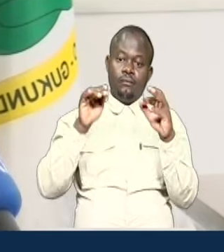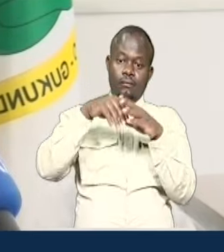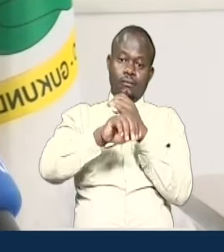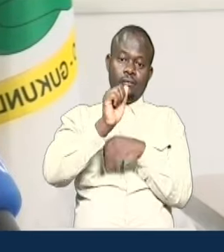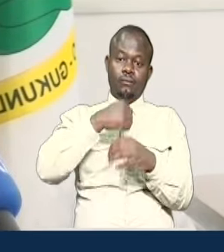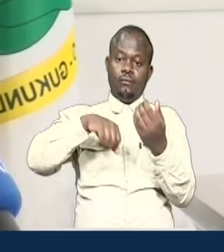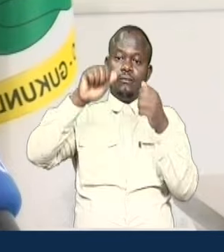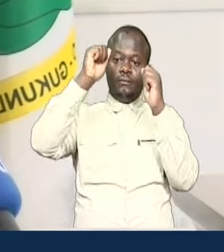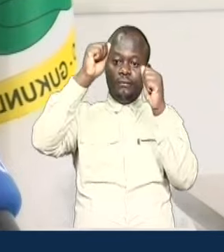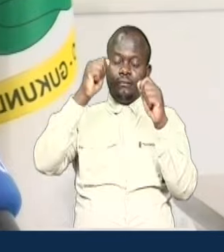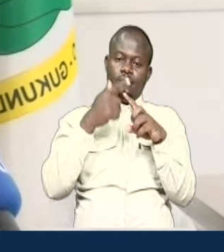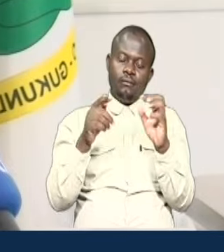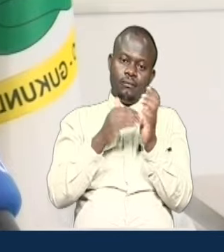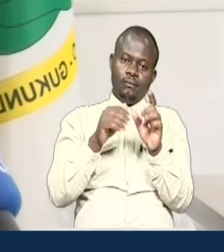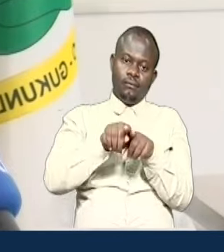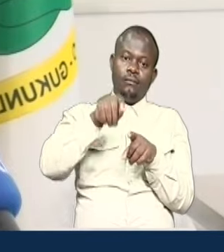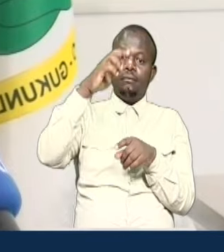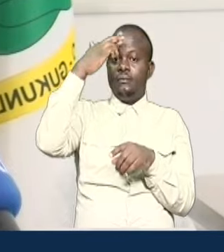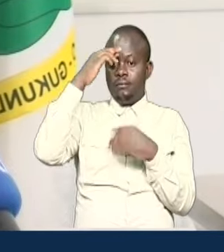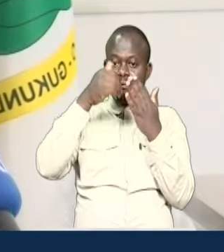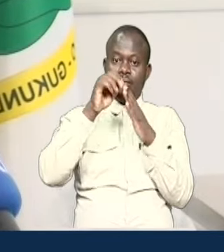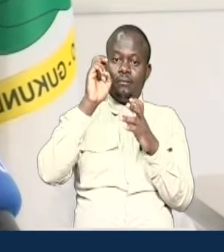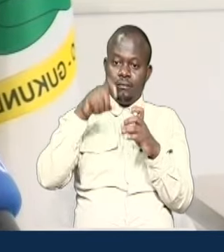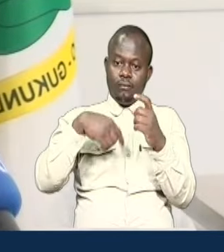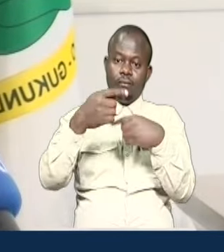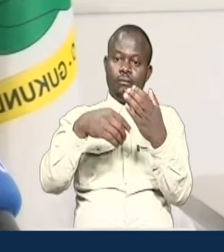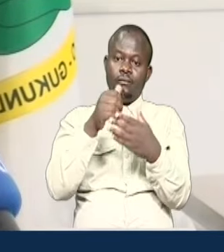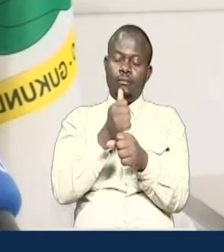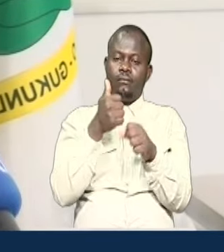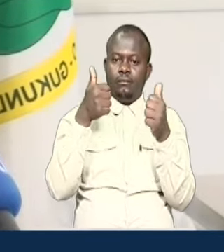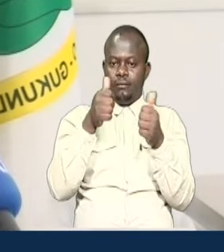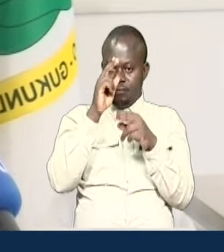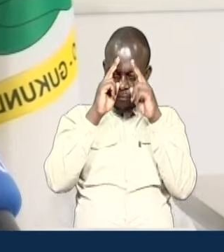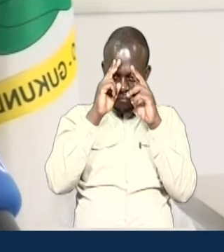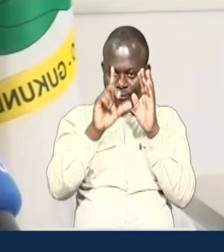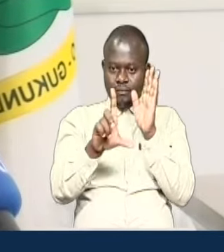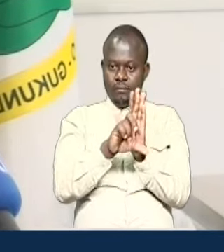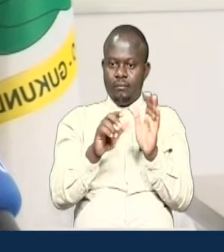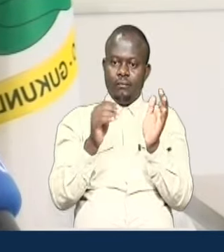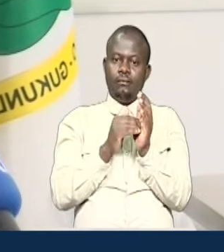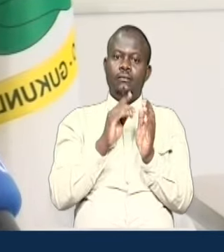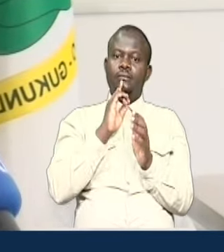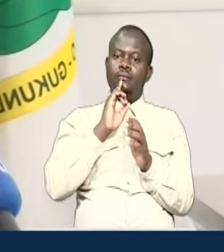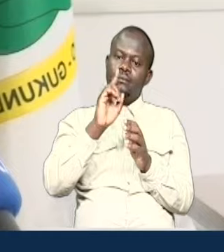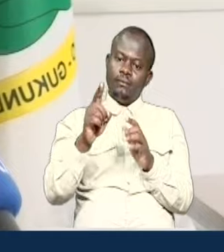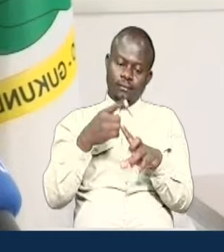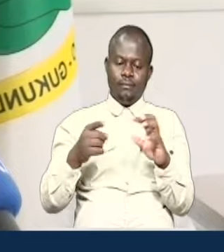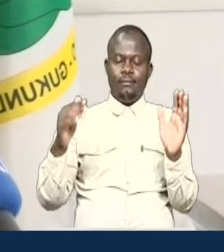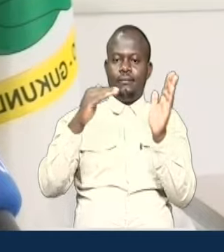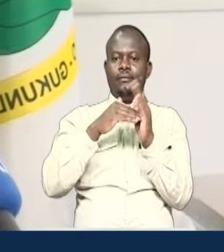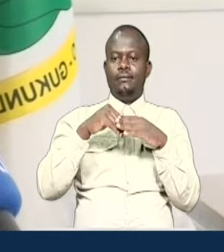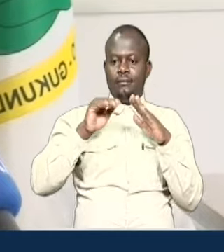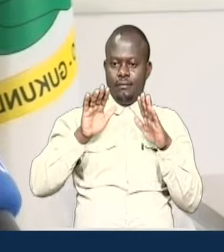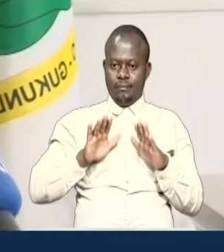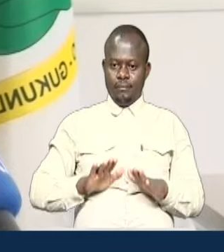ibikorwa byo kwiyamamaza kandi nabo baributswa ko bakomeza kubikora neza hubahirizwa amategeko n'amabwiriza kandi